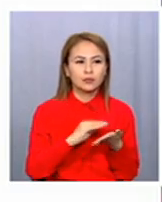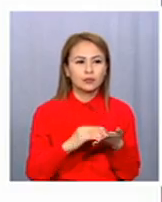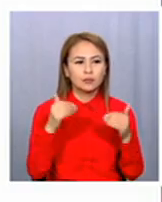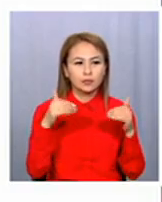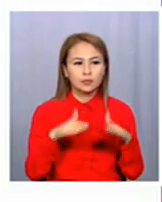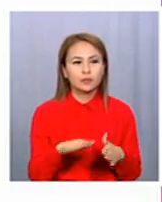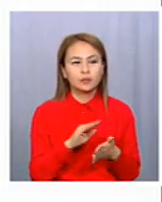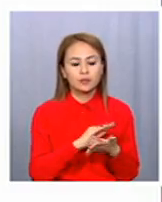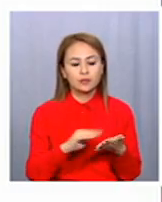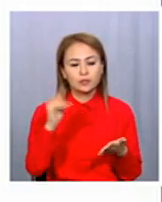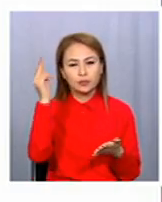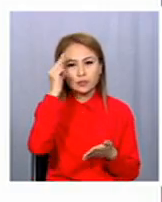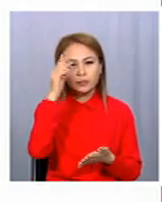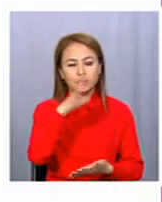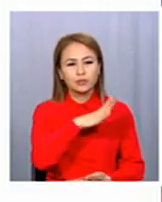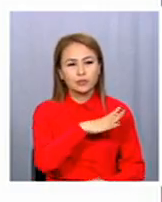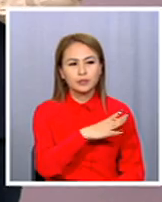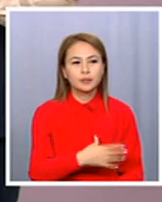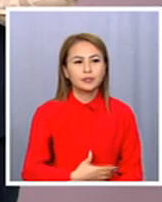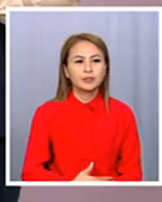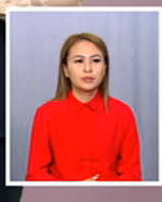оларды шығаруды үйрендіңдер.